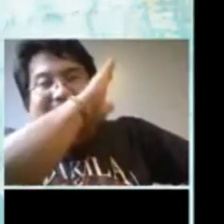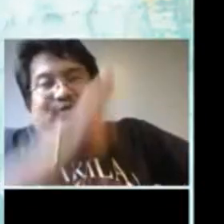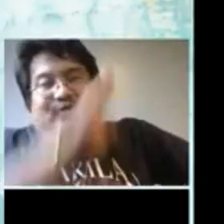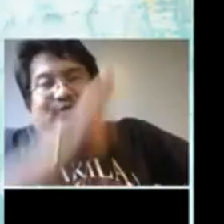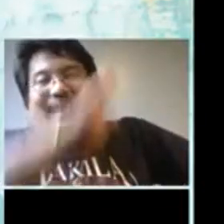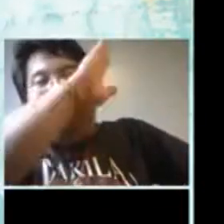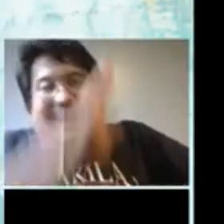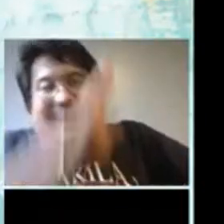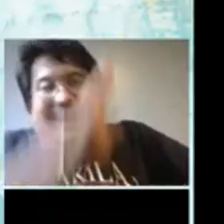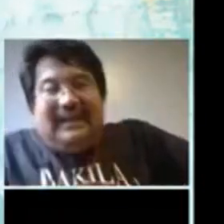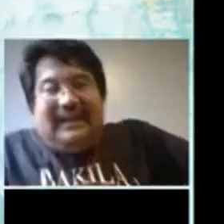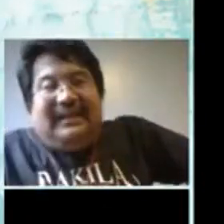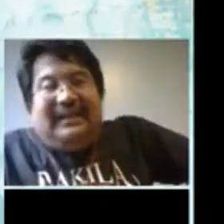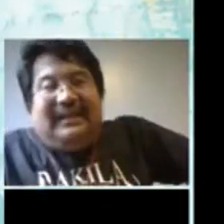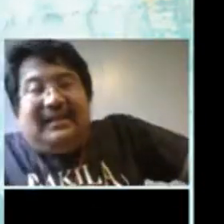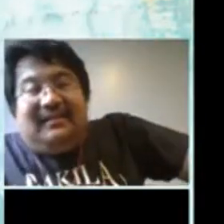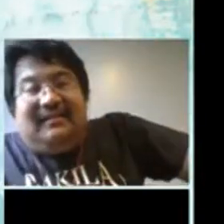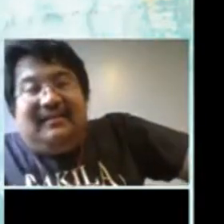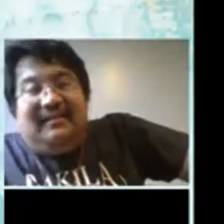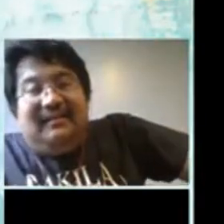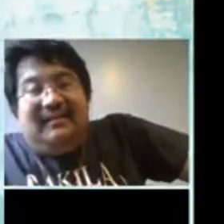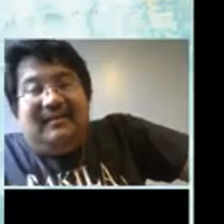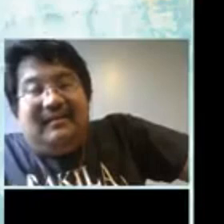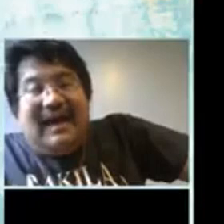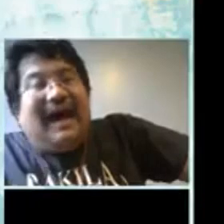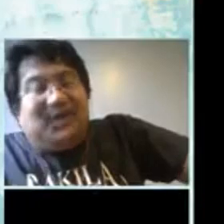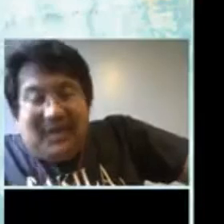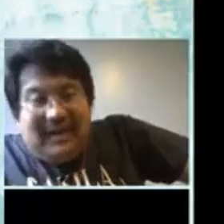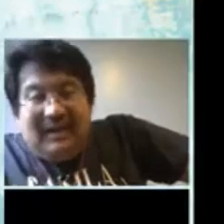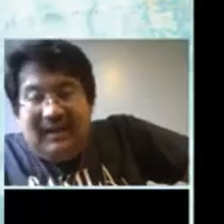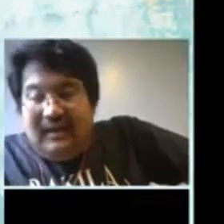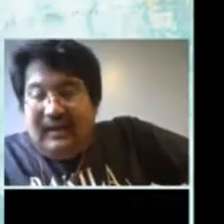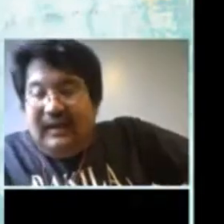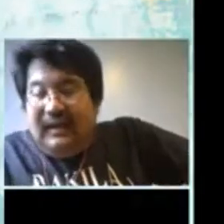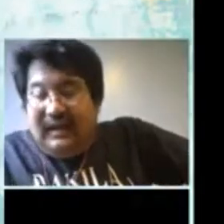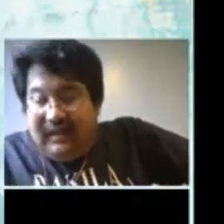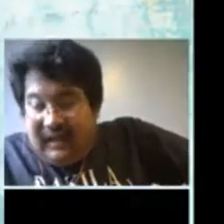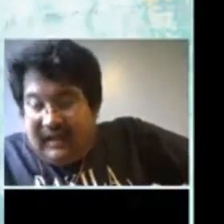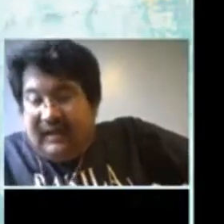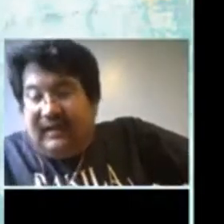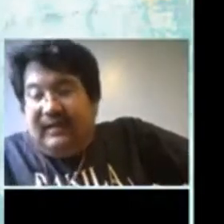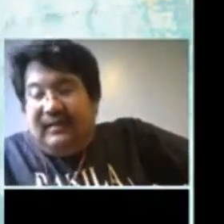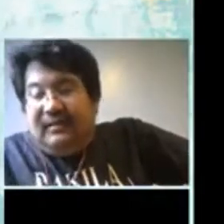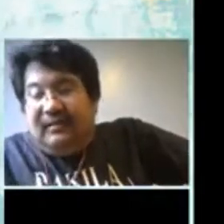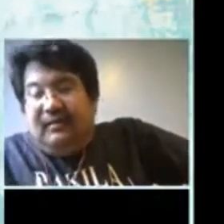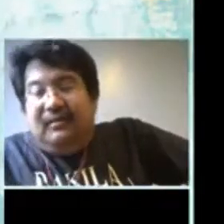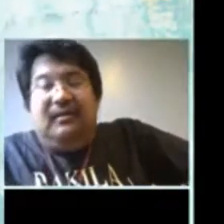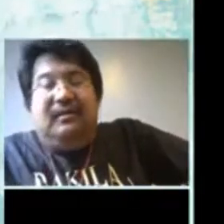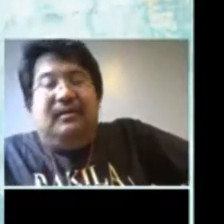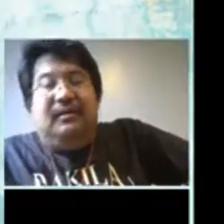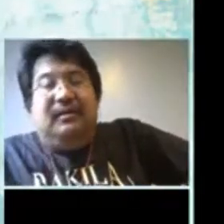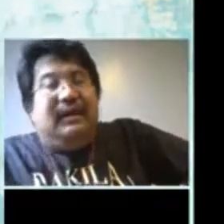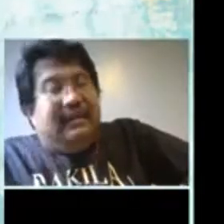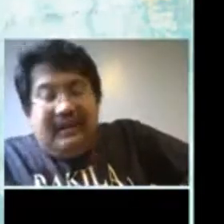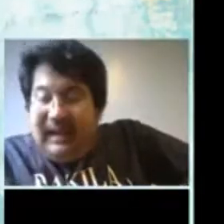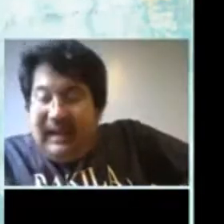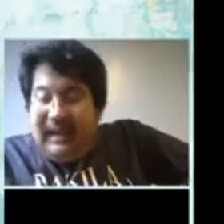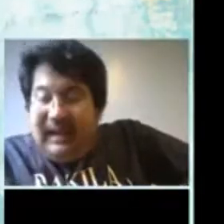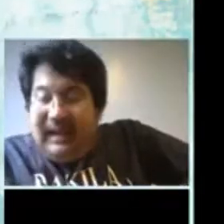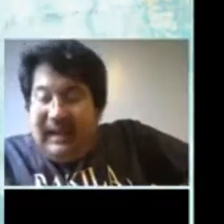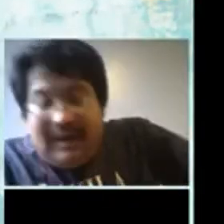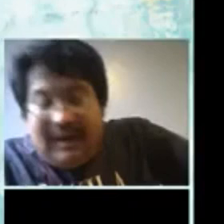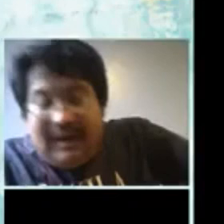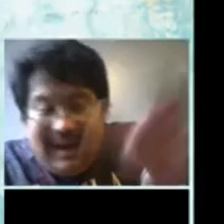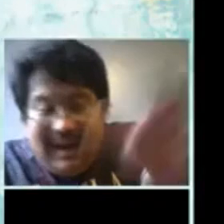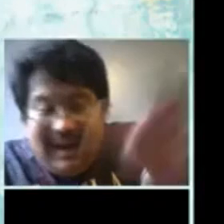Okay. Yung bang ni-ratify ay yung June 12, 1898? Actually, hindi. No?